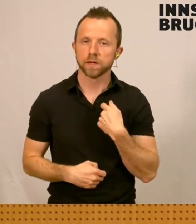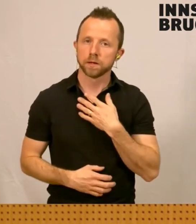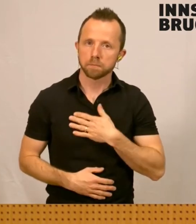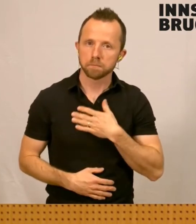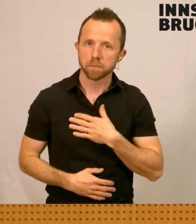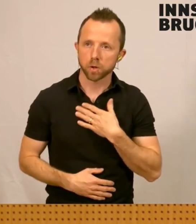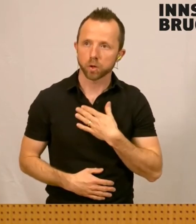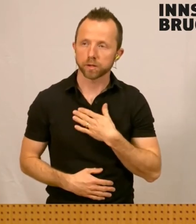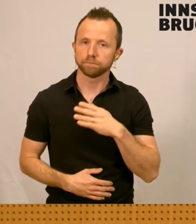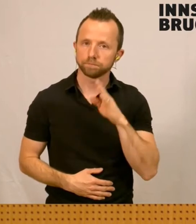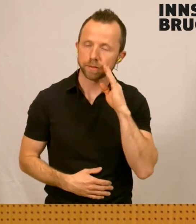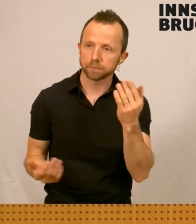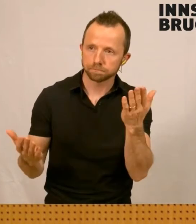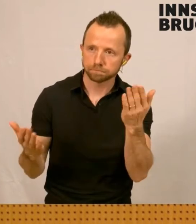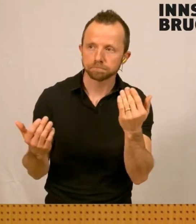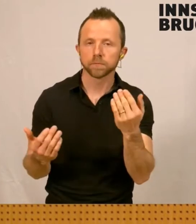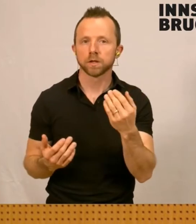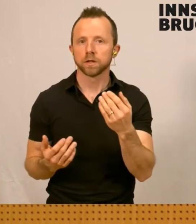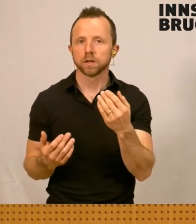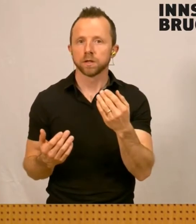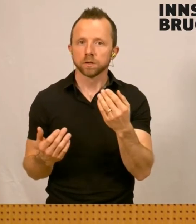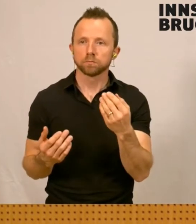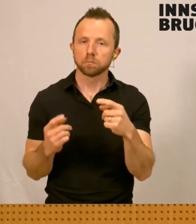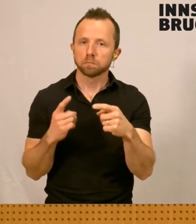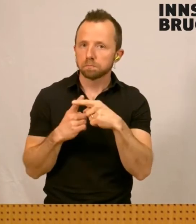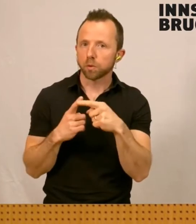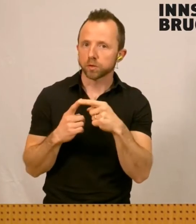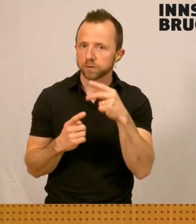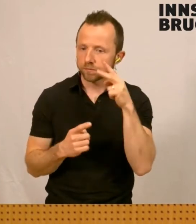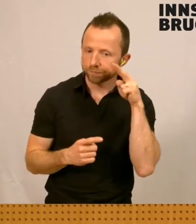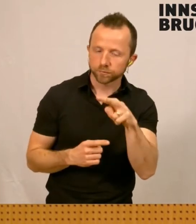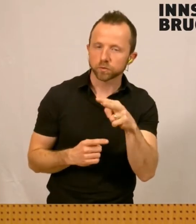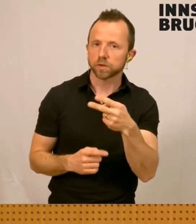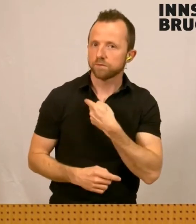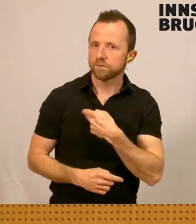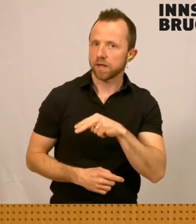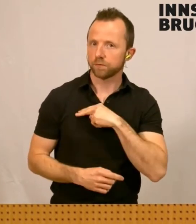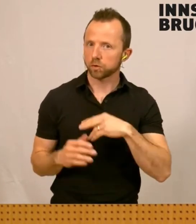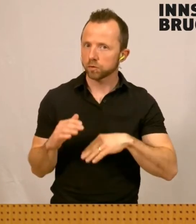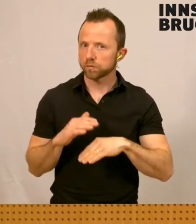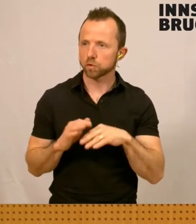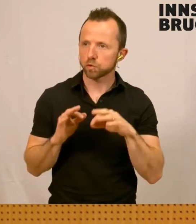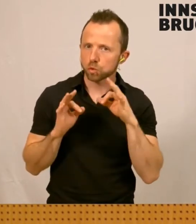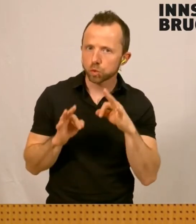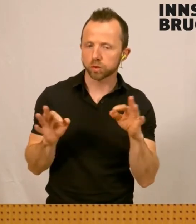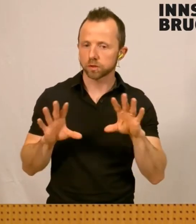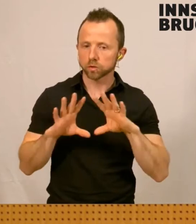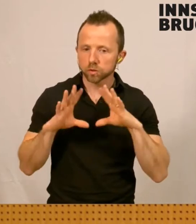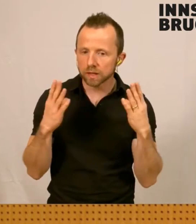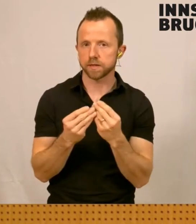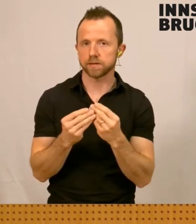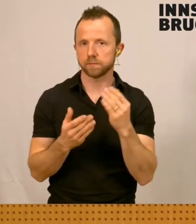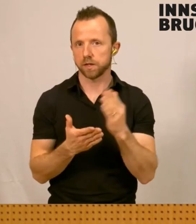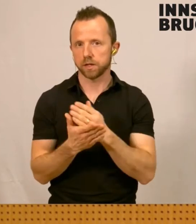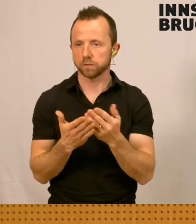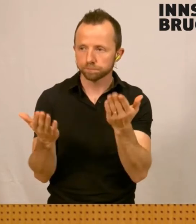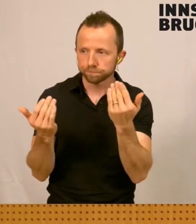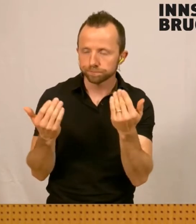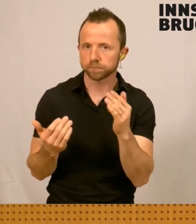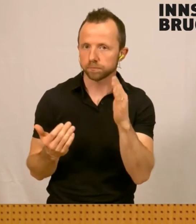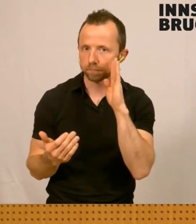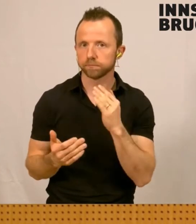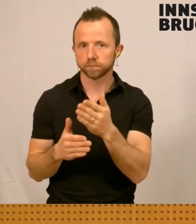zu konstruktiven Betrachtungen und zu verantwortungsvollen, guten, gemeinsamen Entscheidungen einladen, um